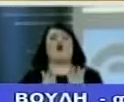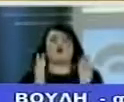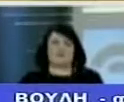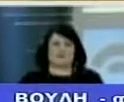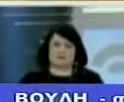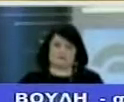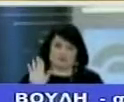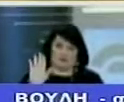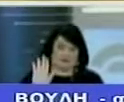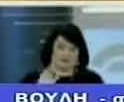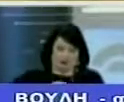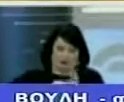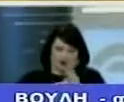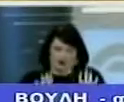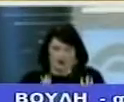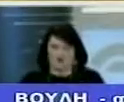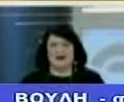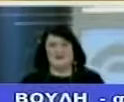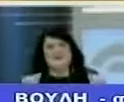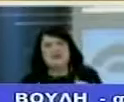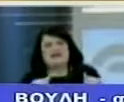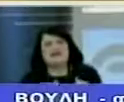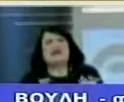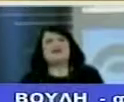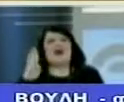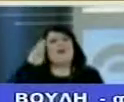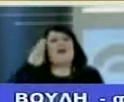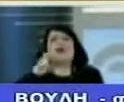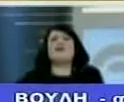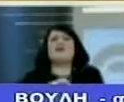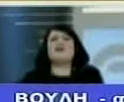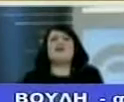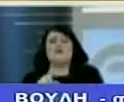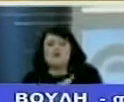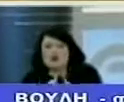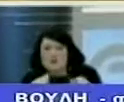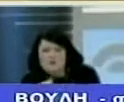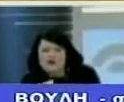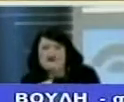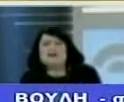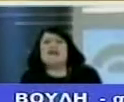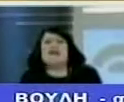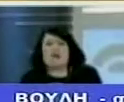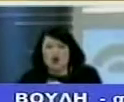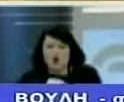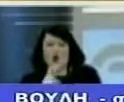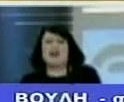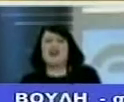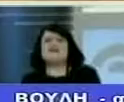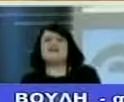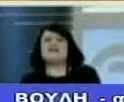πιέσεις, προσέξτε, τι πιέσεις ασκούσε η Αμερικάνικη πρεσβεία. Τι ρόλο έπαιξε ο